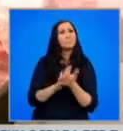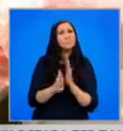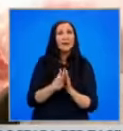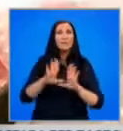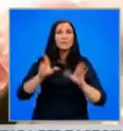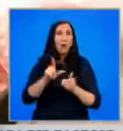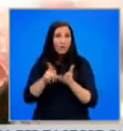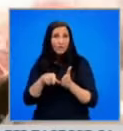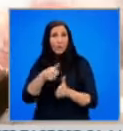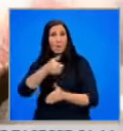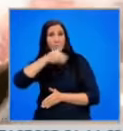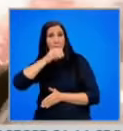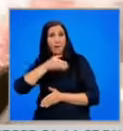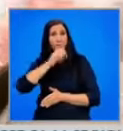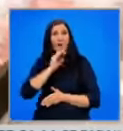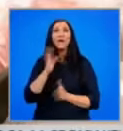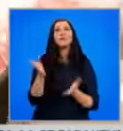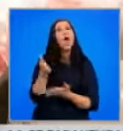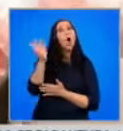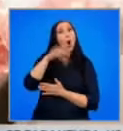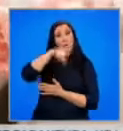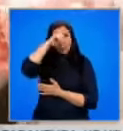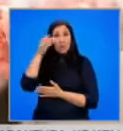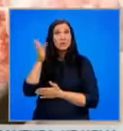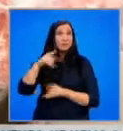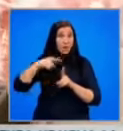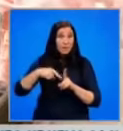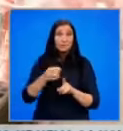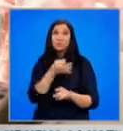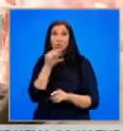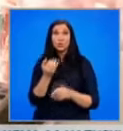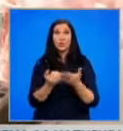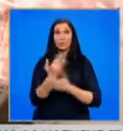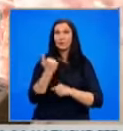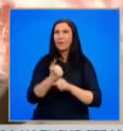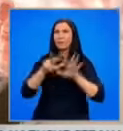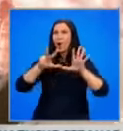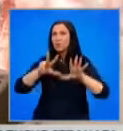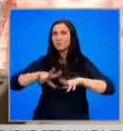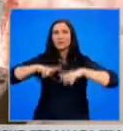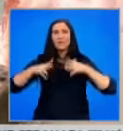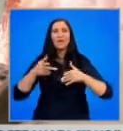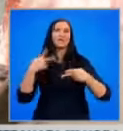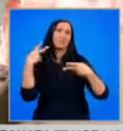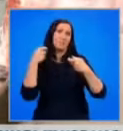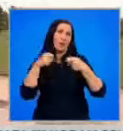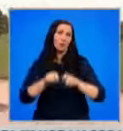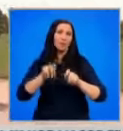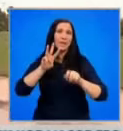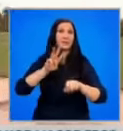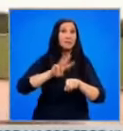вода, но ще стане още по-горещо и следващия месец сигурно ще започваме работа в 8 часа сутринта и ще спираме към 3 часа след